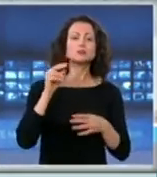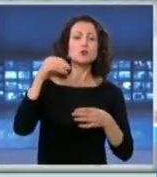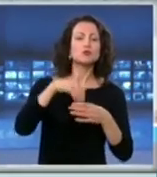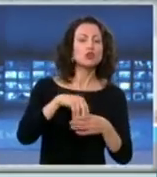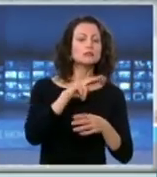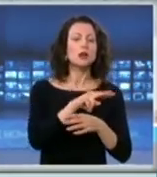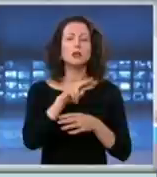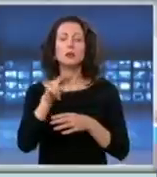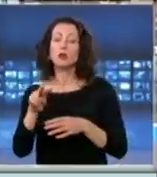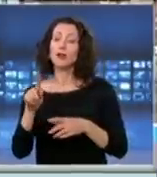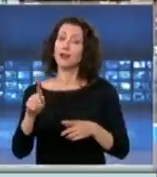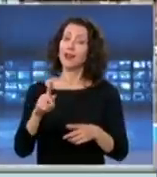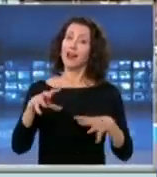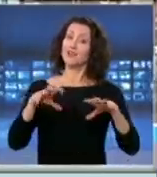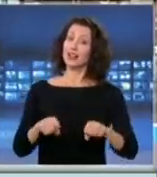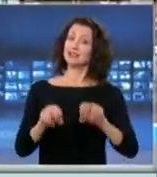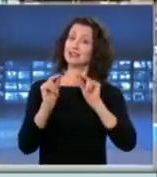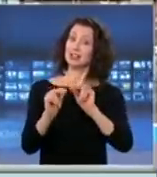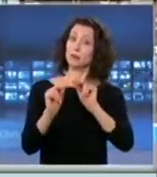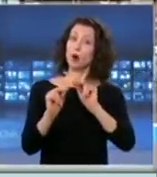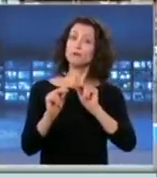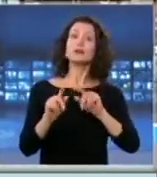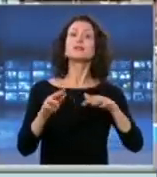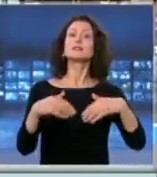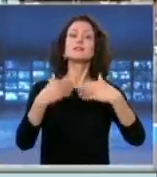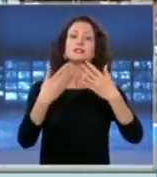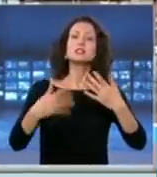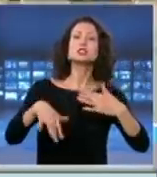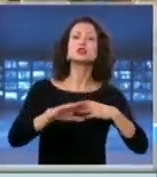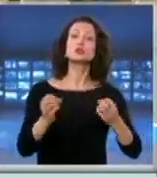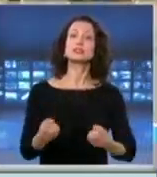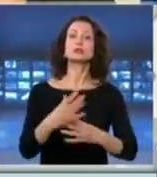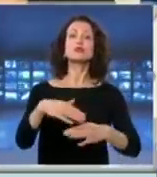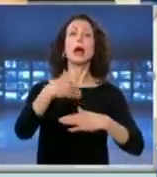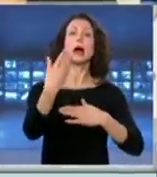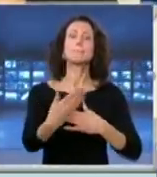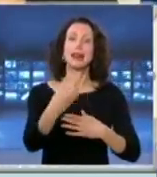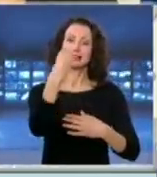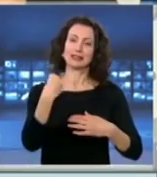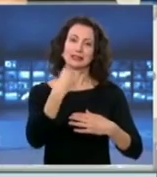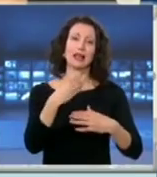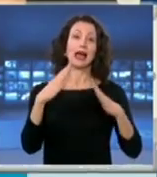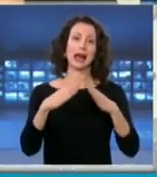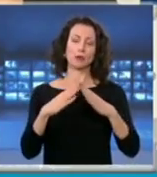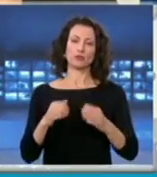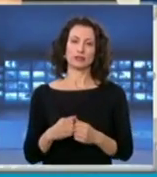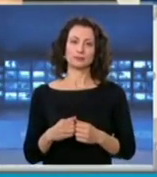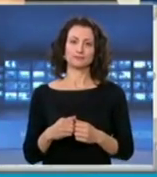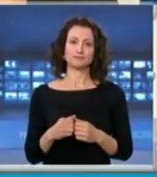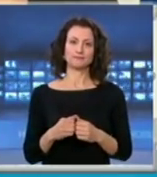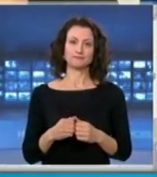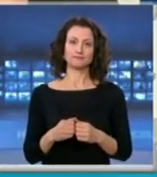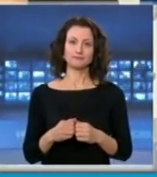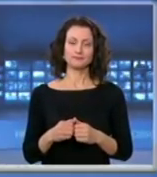че литургиите тогава, както и сега, ще бъдат изнесени пред храмовете. Даниела Пехливанова с тази важна информация. Дани,